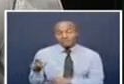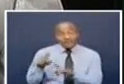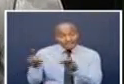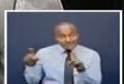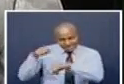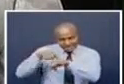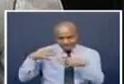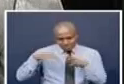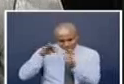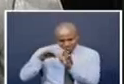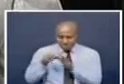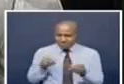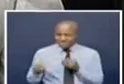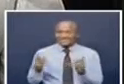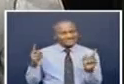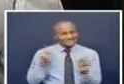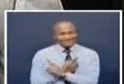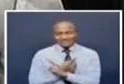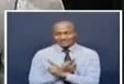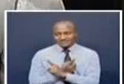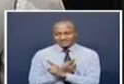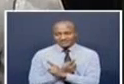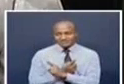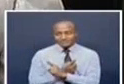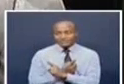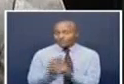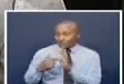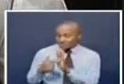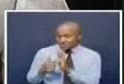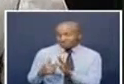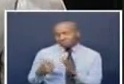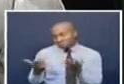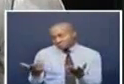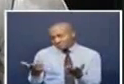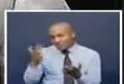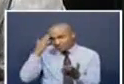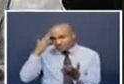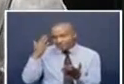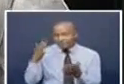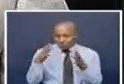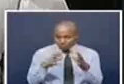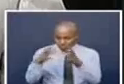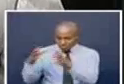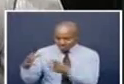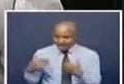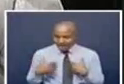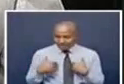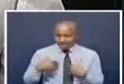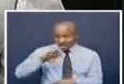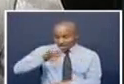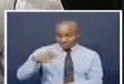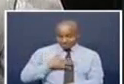wanapiga kura kule Busia ni tofauti. Utapata labda kwake, unajua kuna vikundi katika kaunti ya